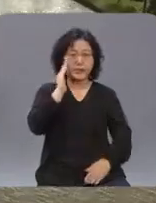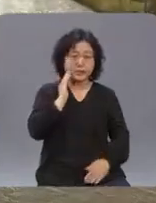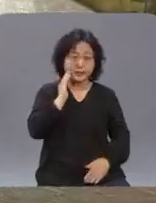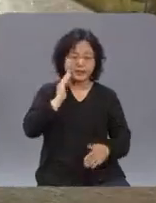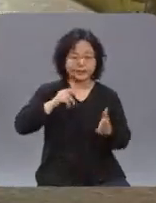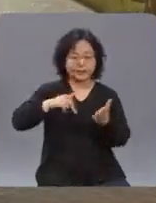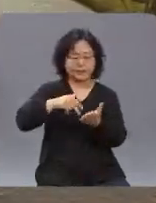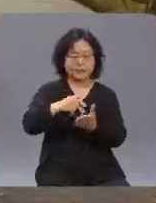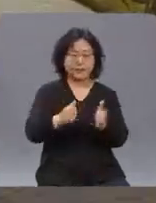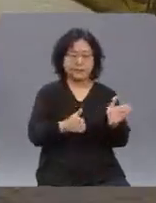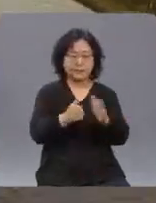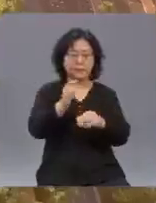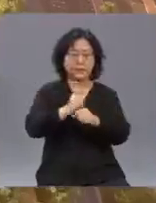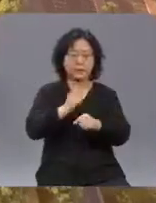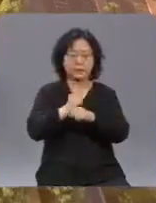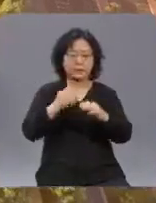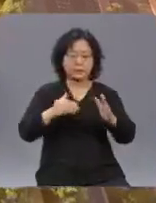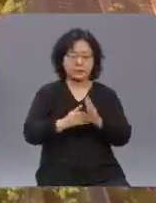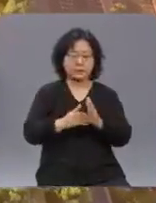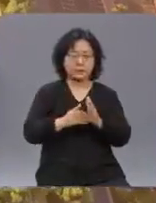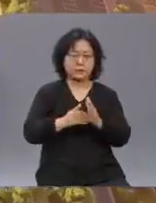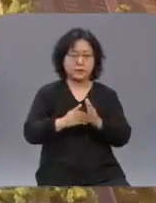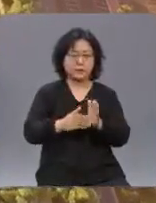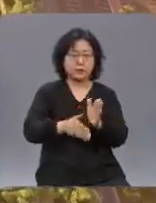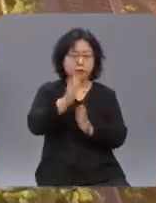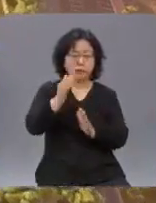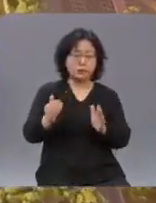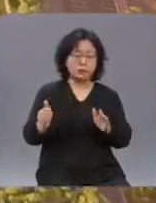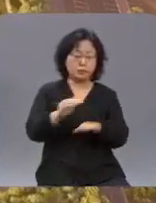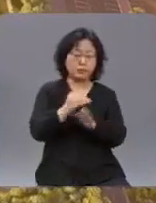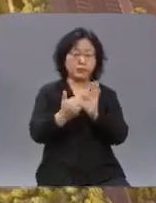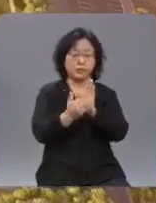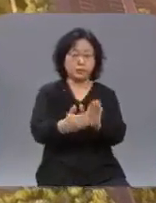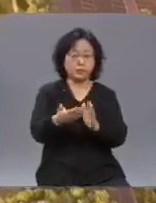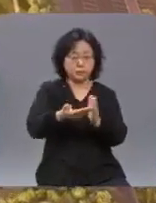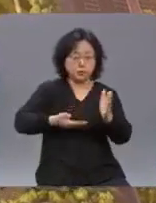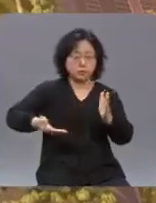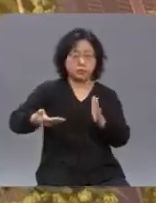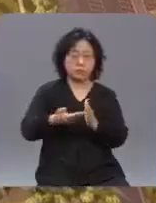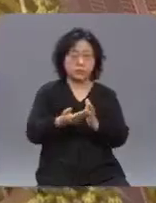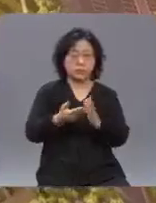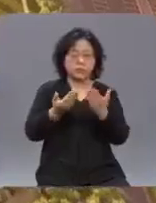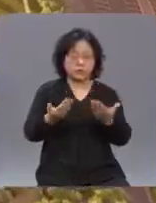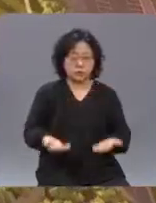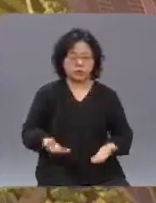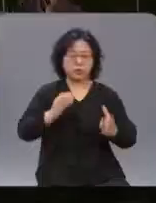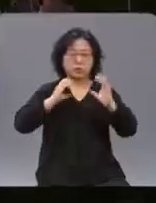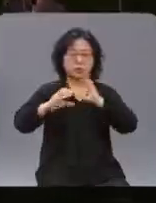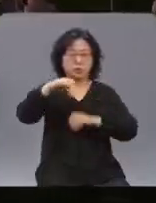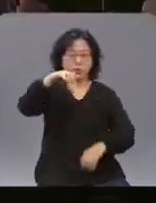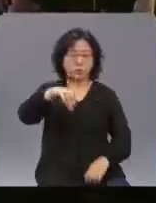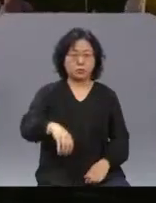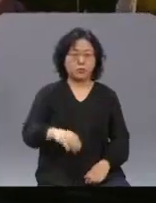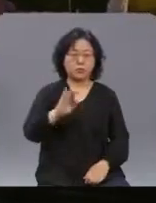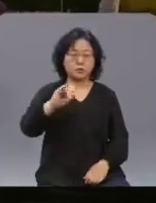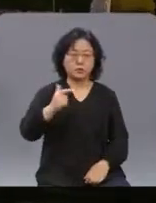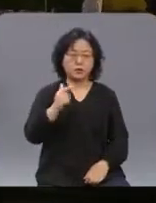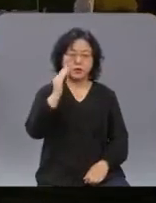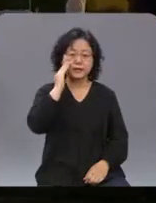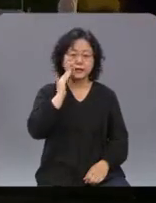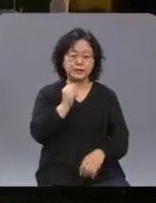아일랜드로 재탄생합니다 도심 침수를 예방하기 위한 조류지도 쉼과 소통의 공간